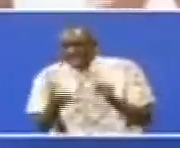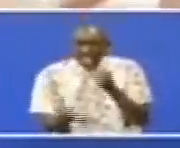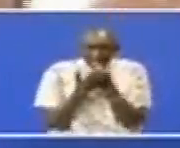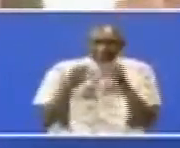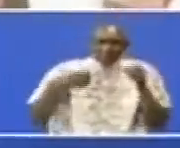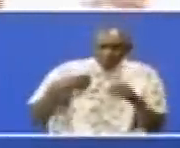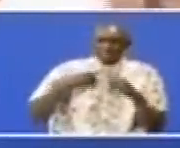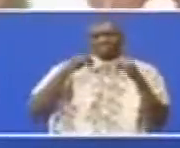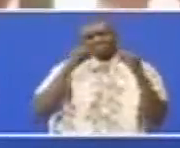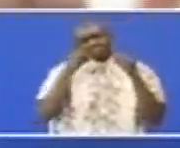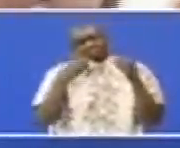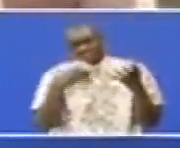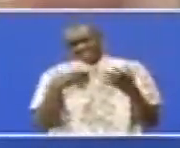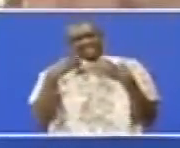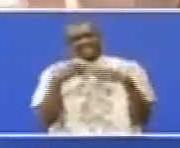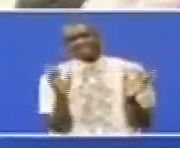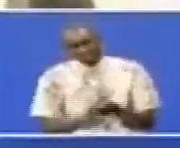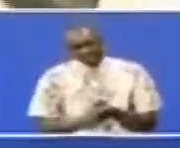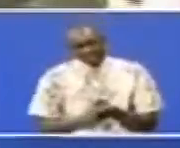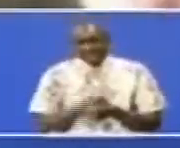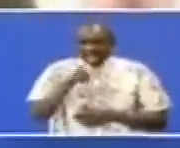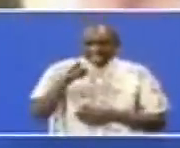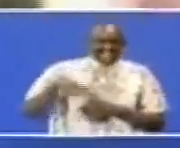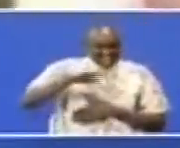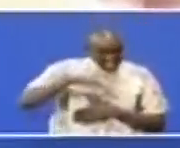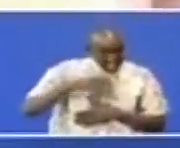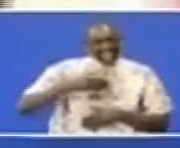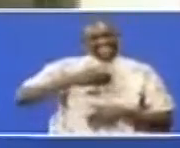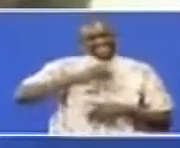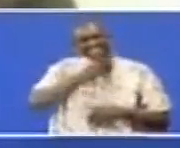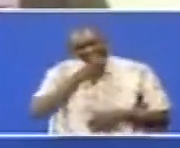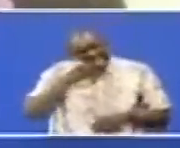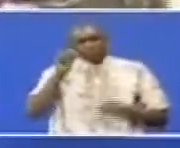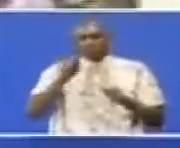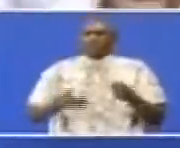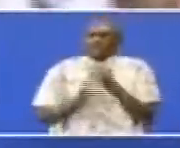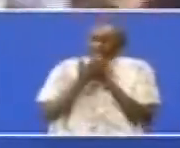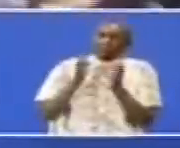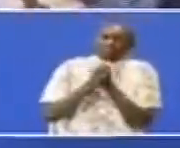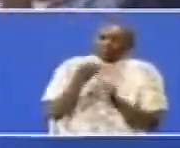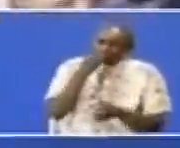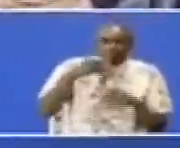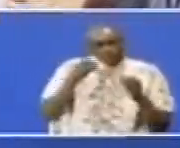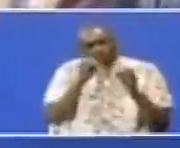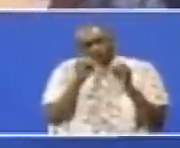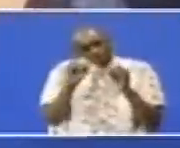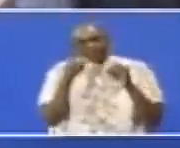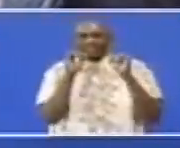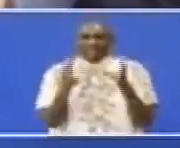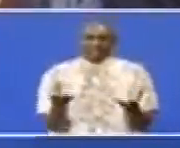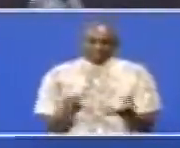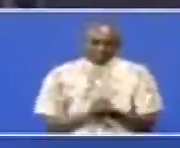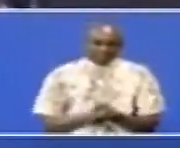ina virutubishi vya kuliokoa taifa na maeneo kame kutoka kwa balaa njaa ambalo limekuwa likizonga taifa la Kenya kwa muda